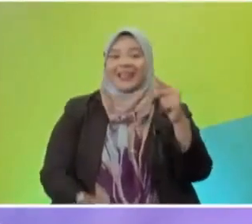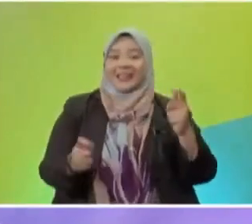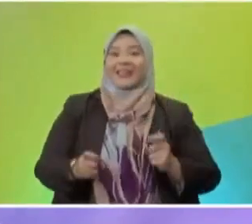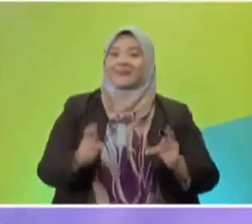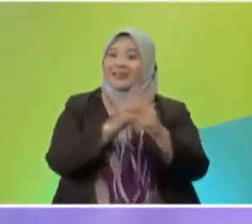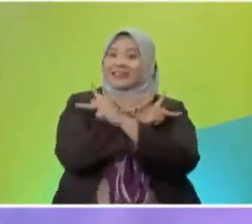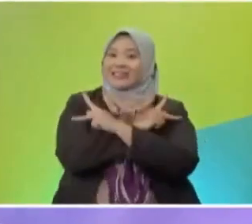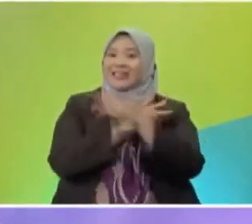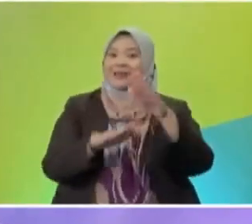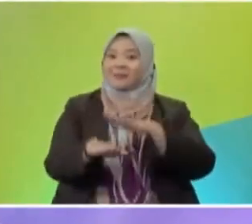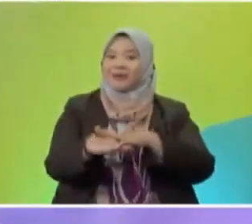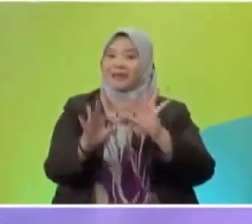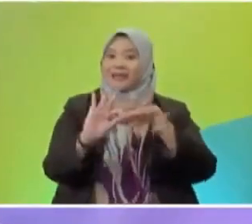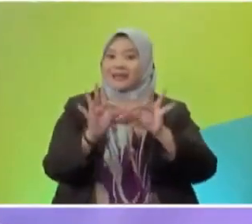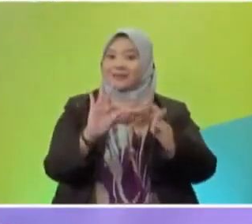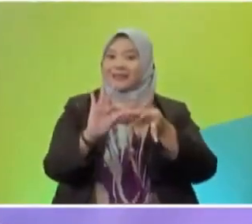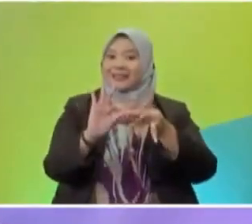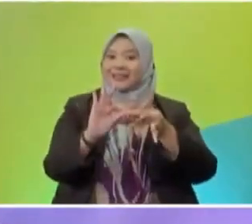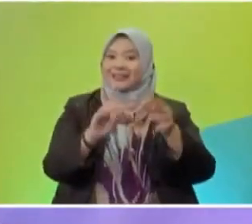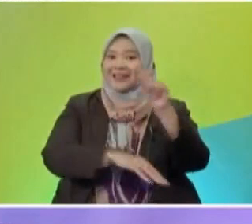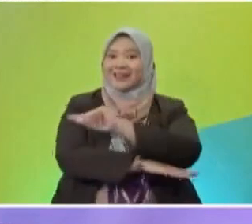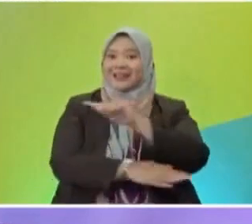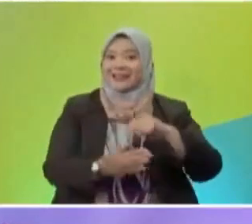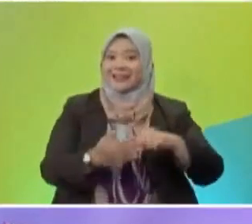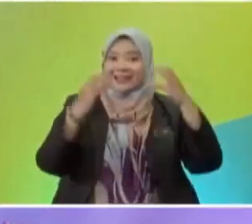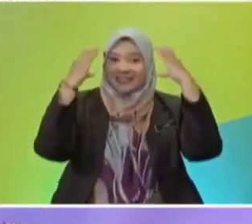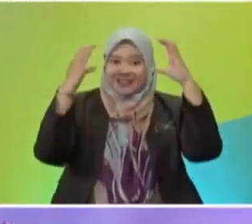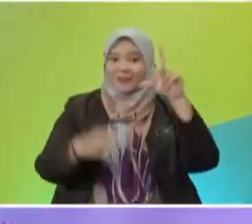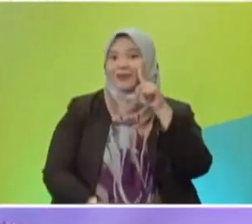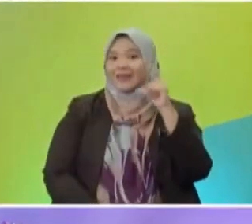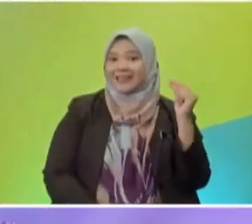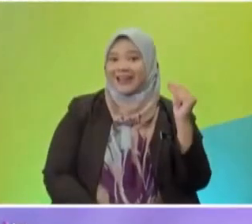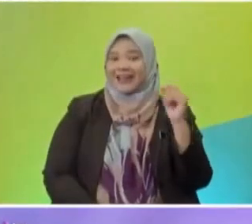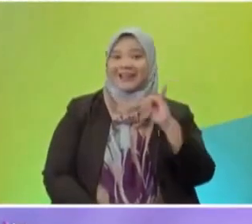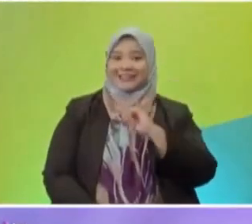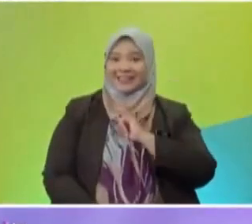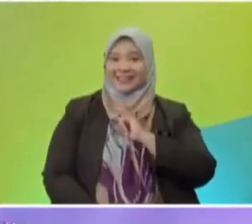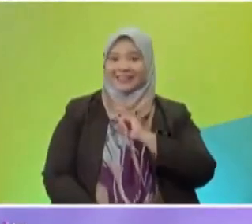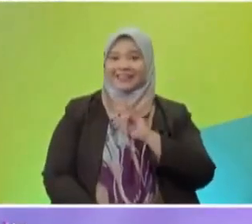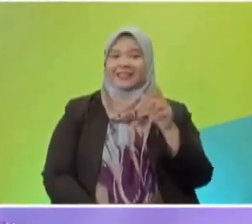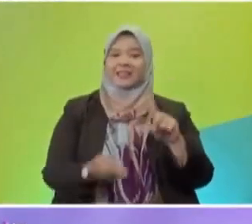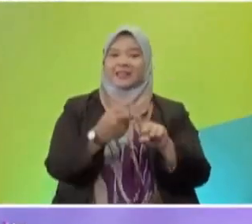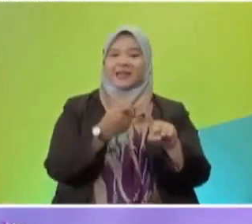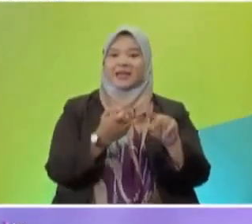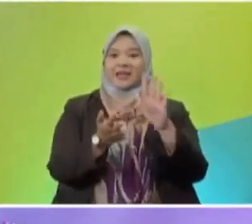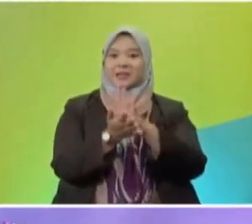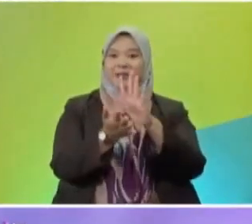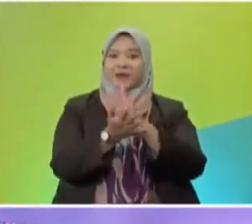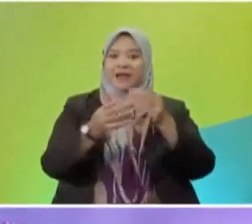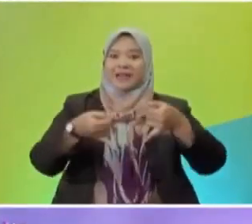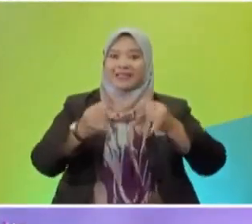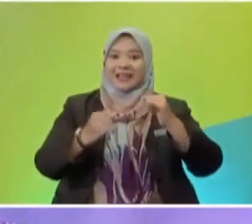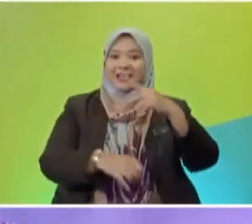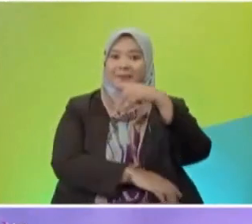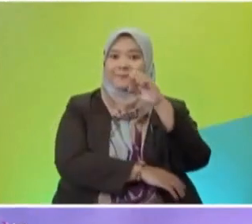Cikgu Lina Khalida Saparudin daripada SK Pendidikan Khas Jalan Pil Wilayah Persekutuan Kuala Lumpur. Terima kasih kepada adik-adik Abang Busy.